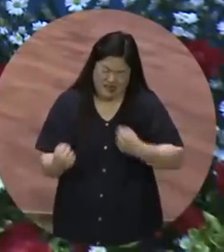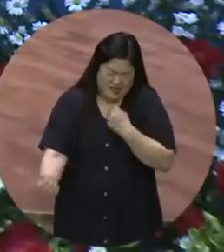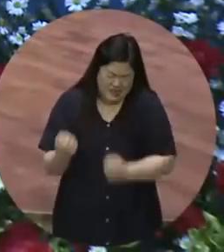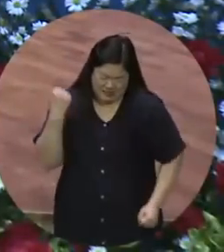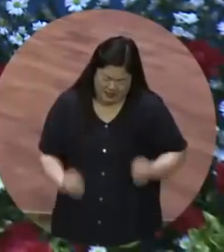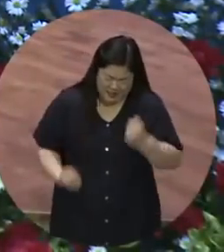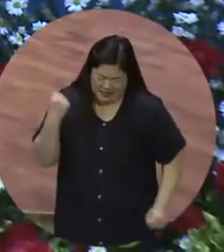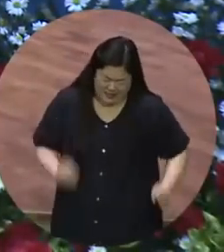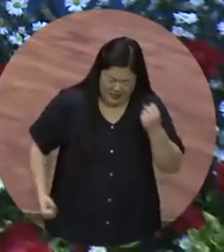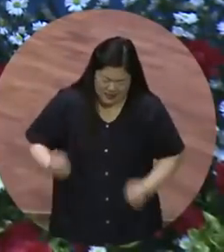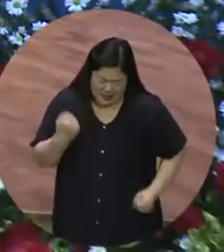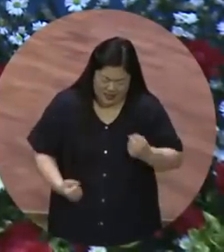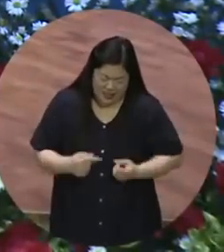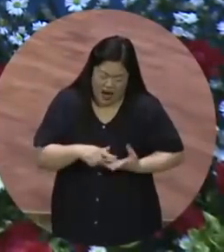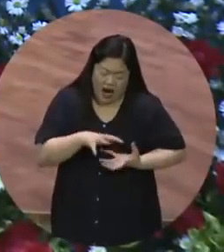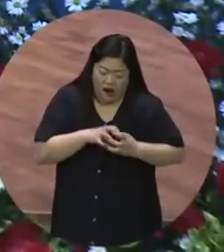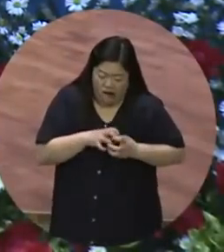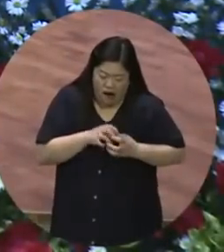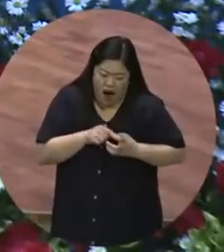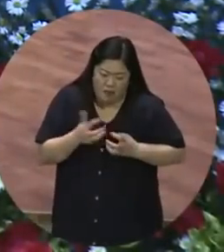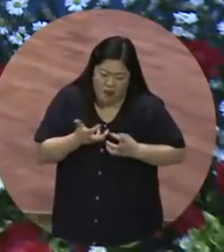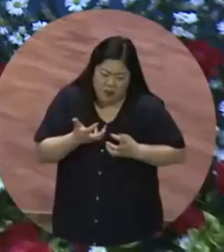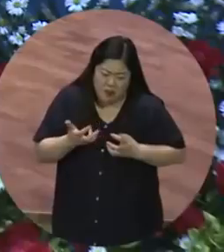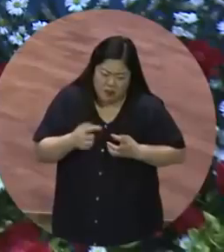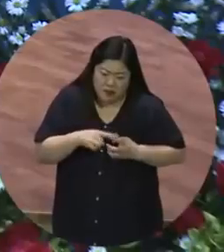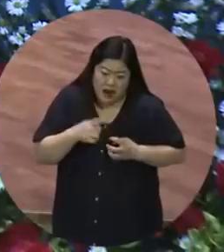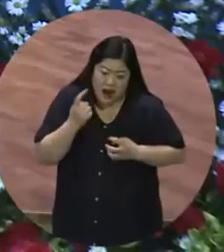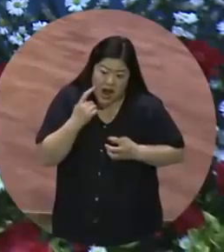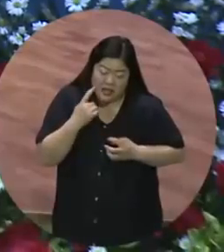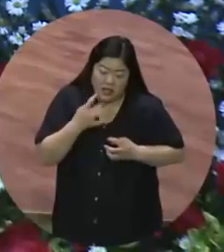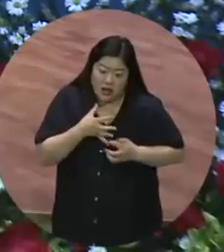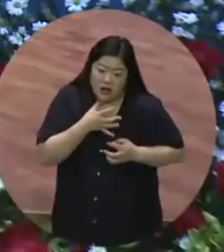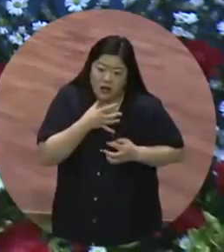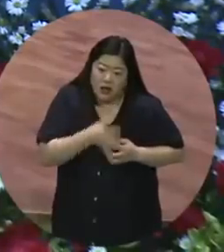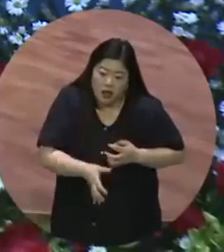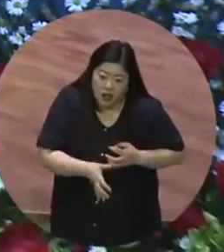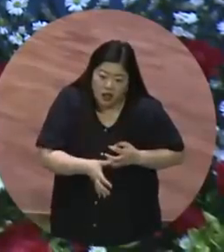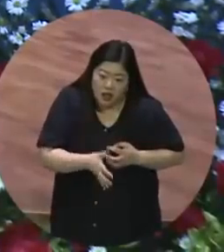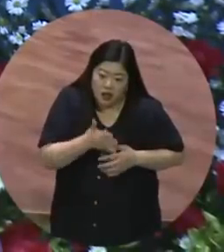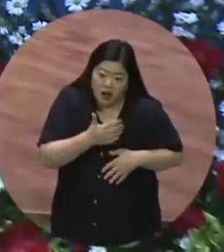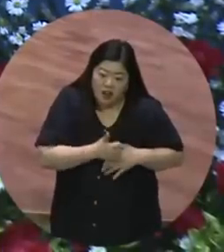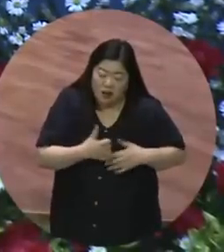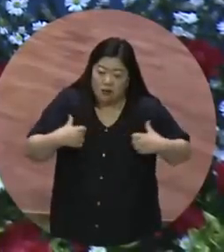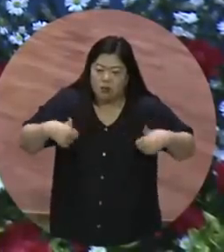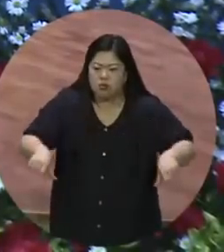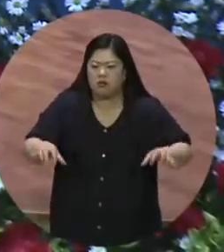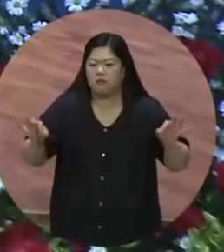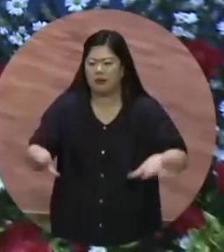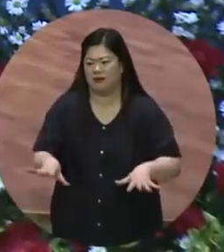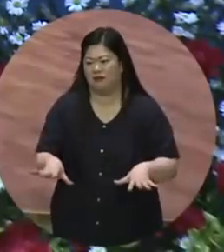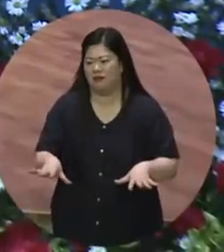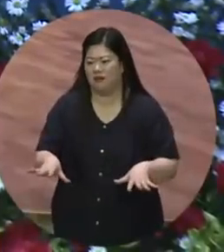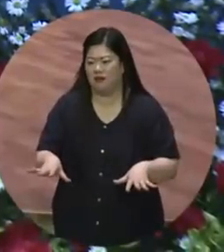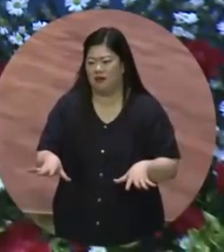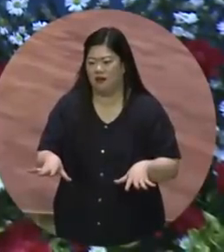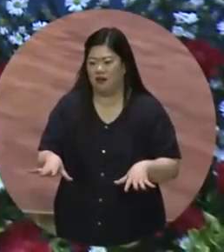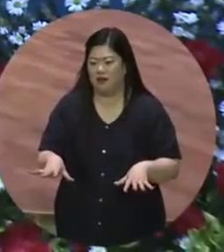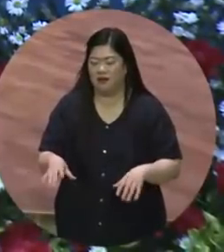피로감 질려가지고. 우리 신앙생활 마찬가지예요. 사단이 자꾸 와서 가짜 피로감을 줍니다. 너무